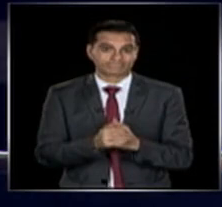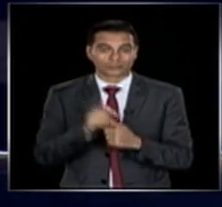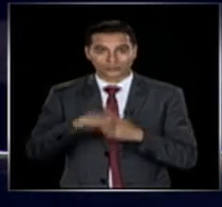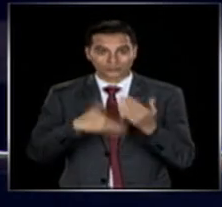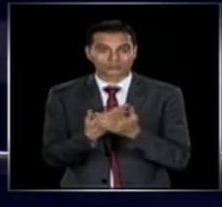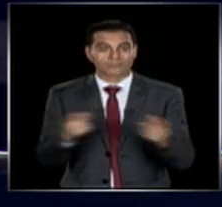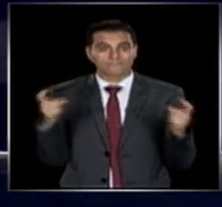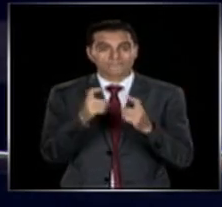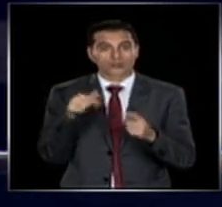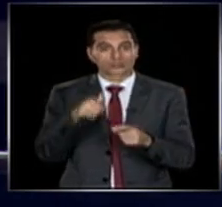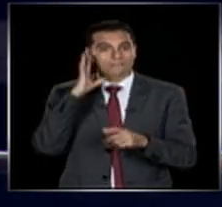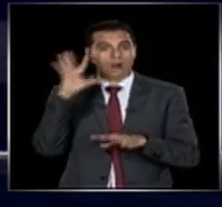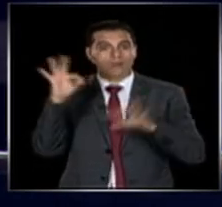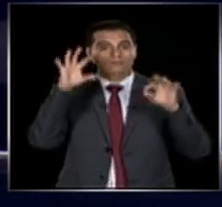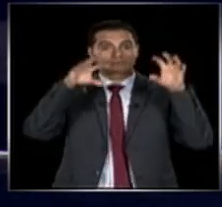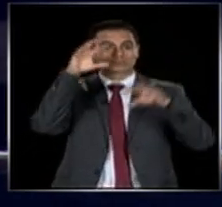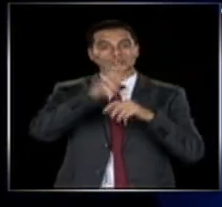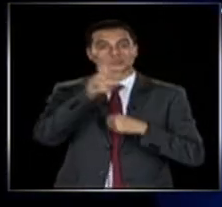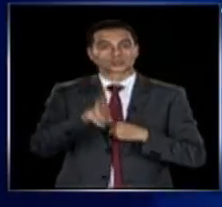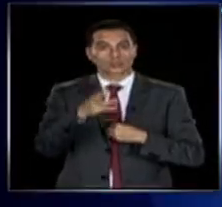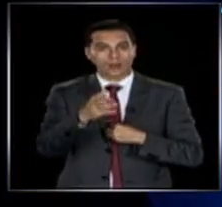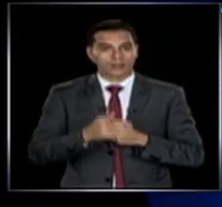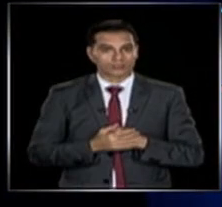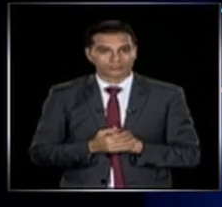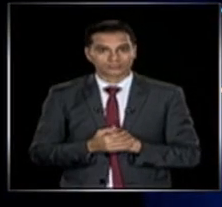لماتش النهاردة، لوحات ومعالم، والسؤال هو